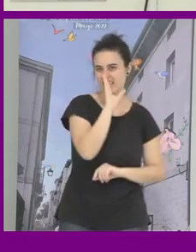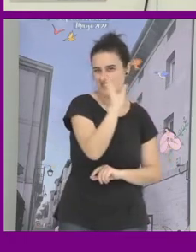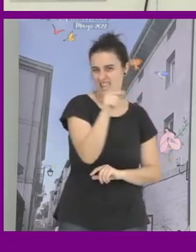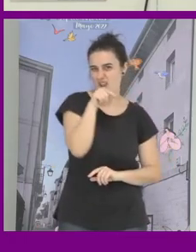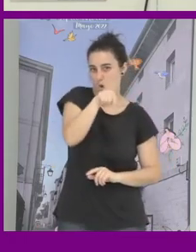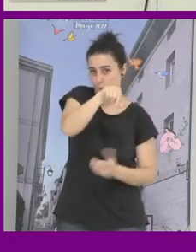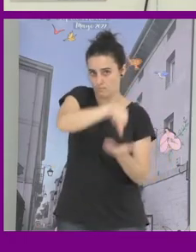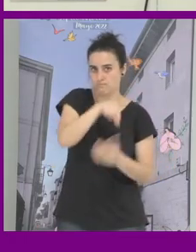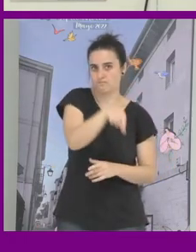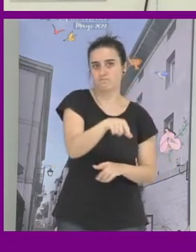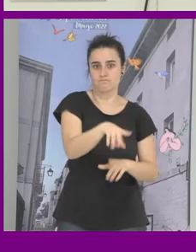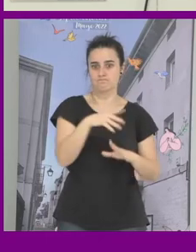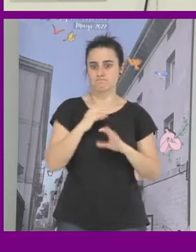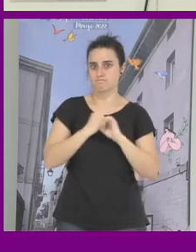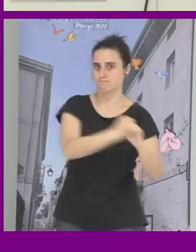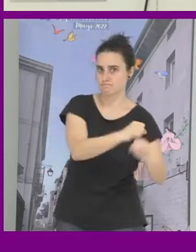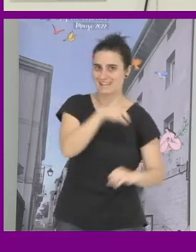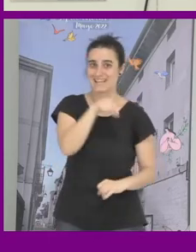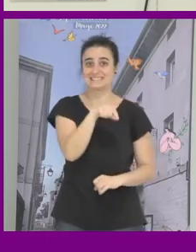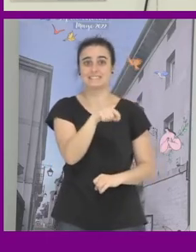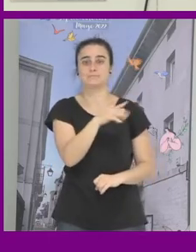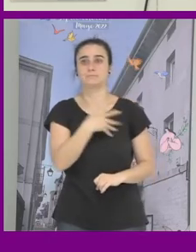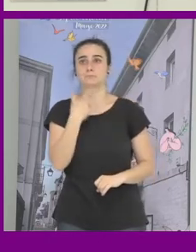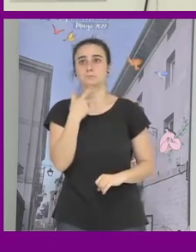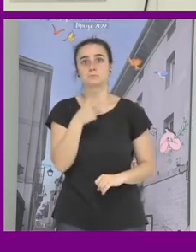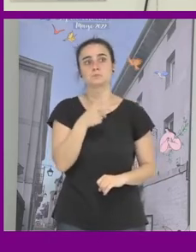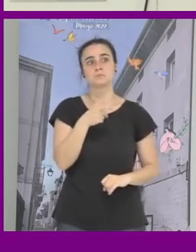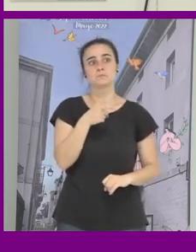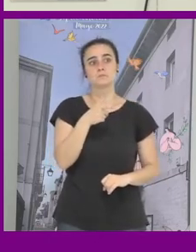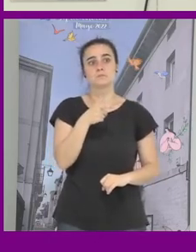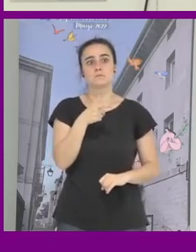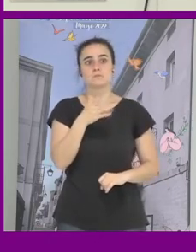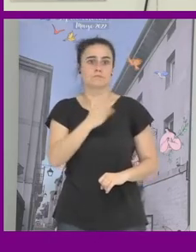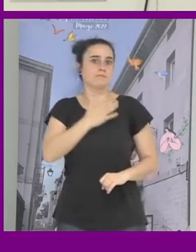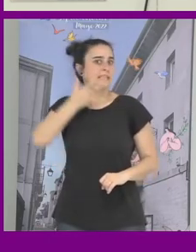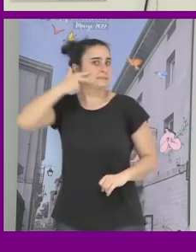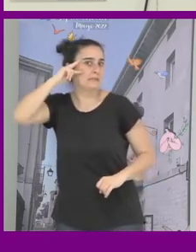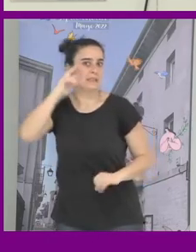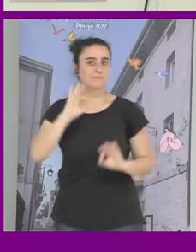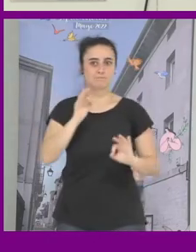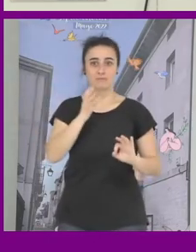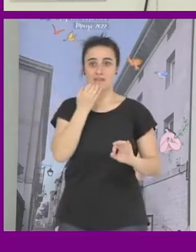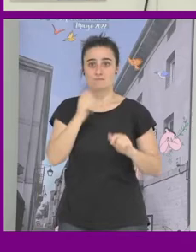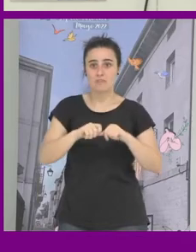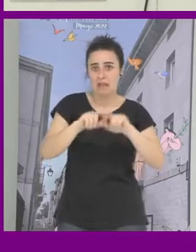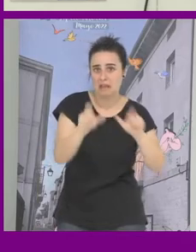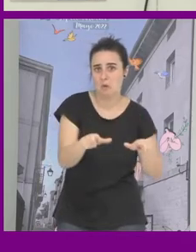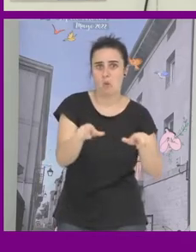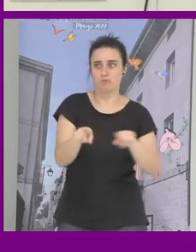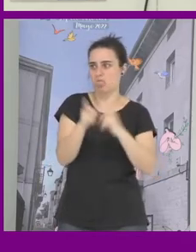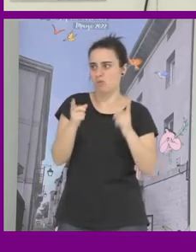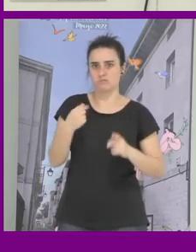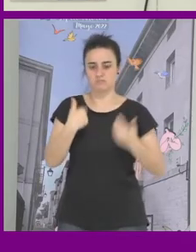heterozentratuen menpe gaudela. Hau da, nik, bueno, nire esperientzia hori da, ba, ginekologoari berdin zaio, zu